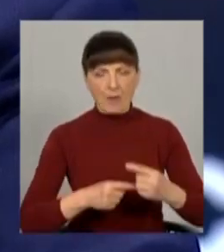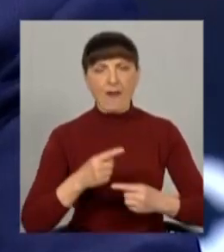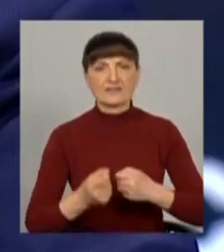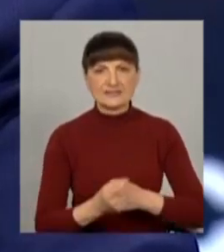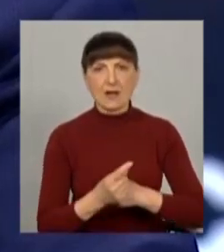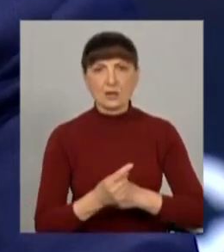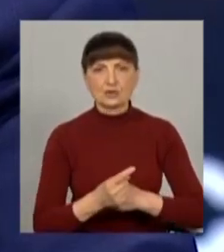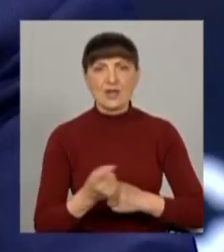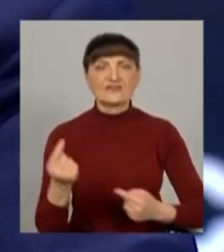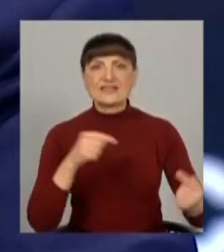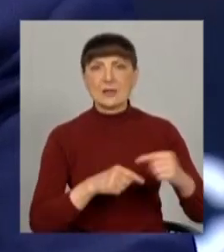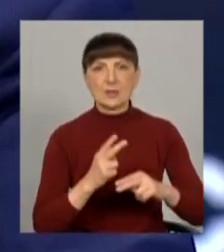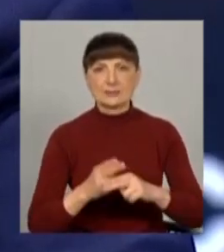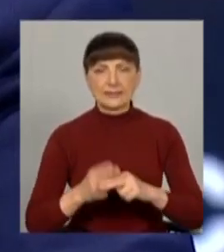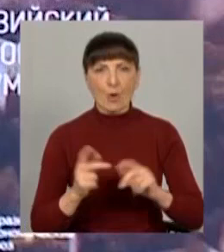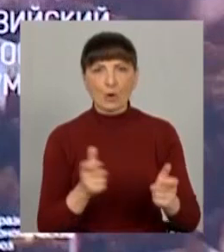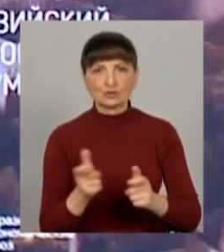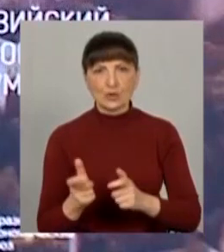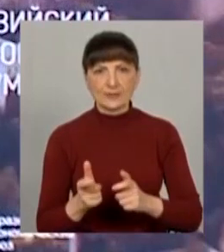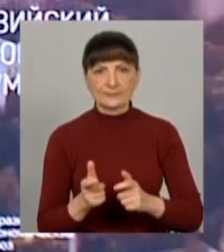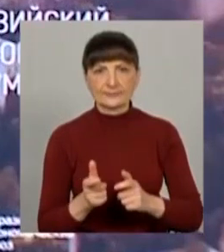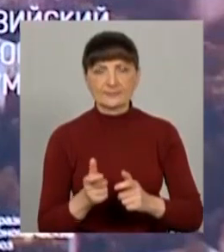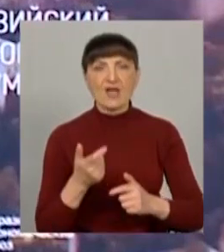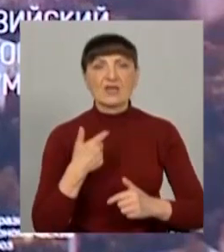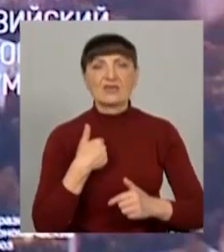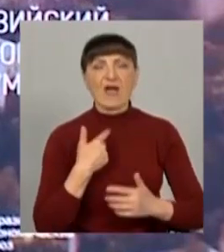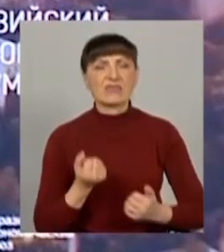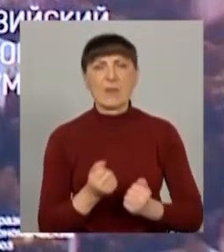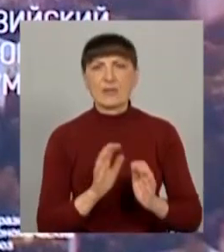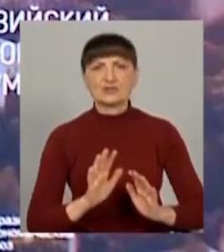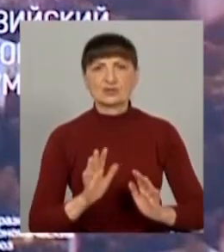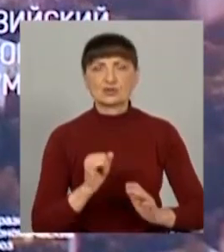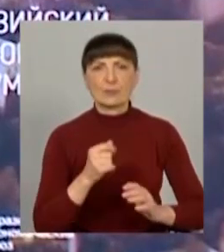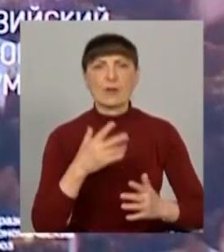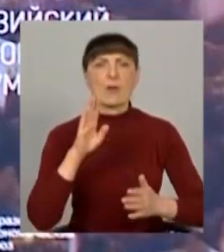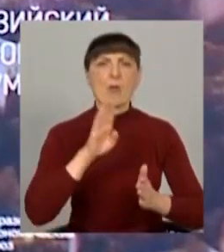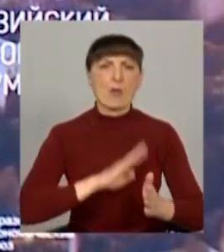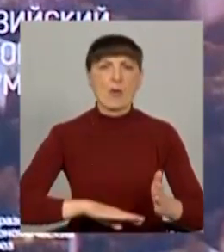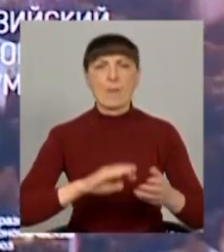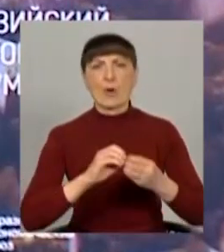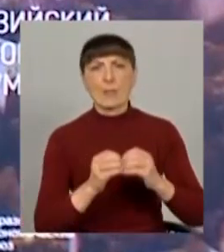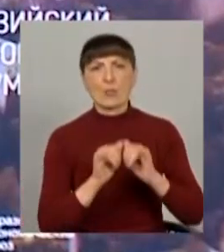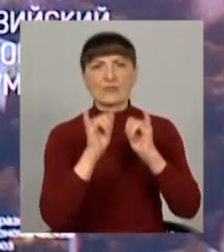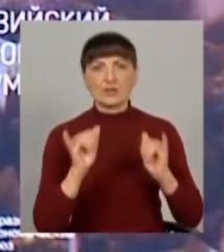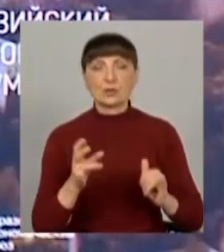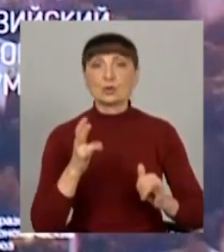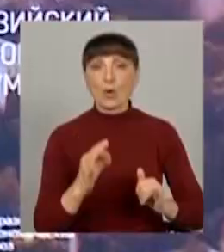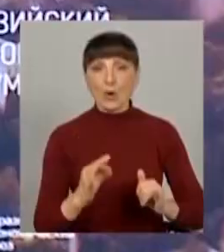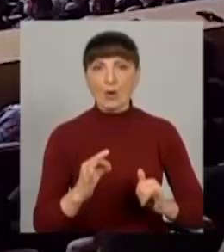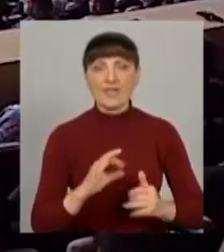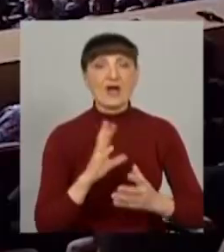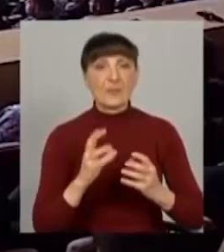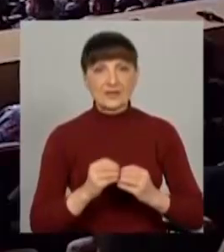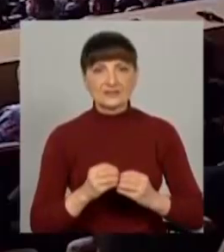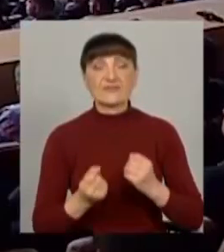по-прежнему регулярно возникающих взаимных барьеров и ограничений. Я не сторонник того, чтобы драматизировать эту ситуацию, но в